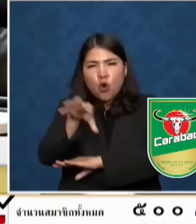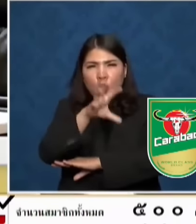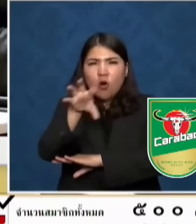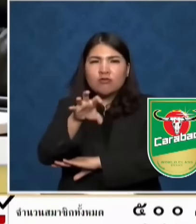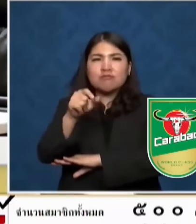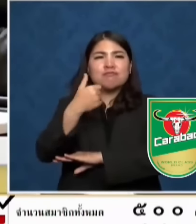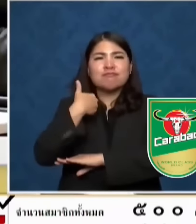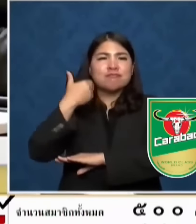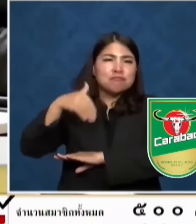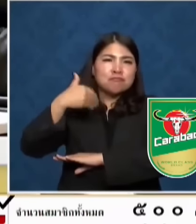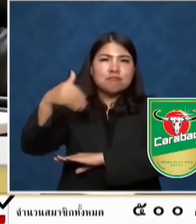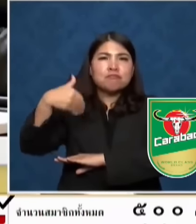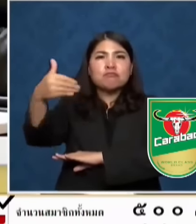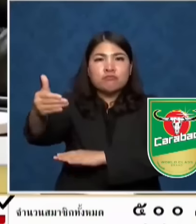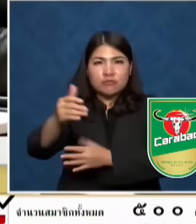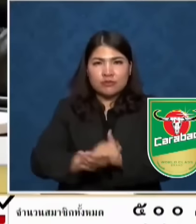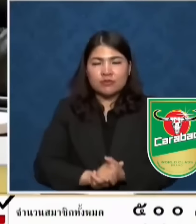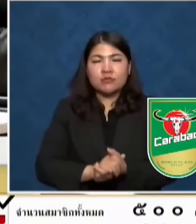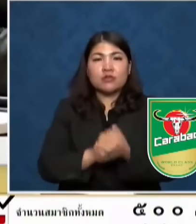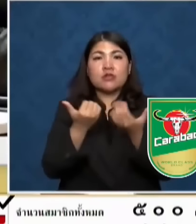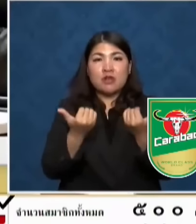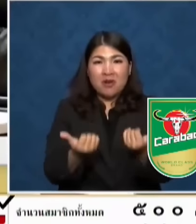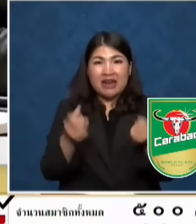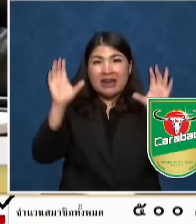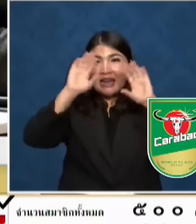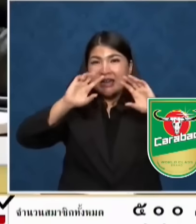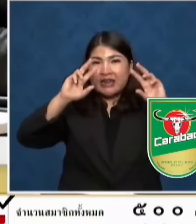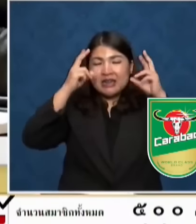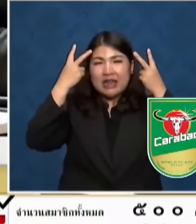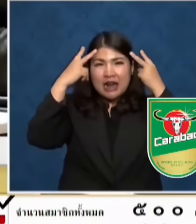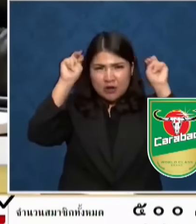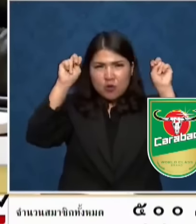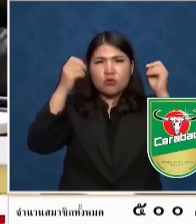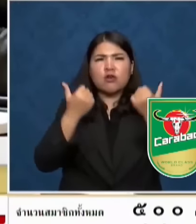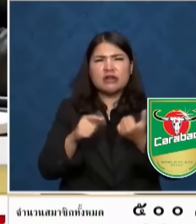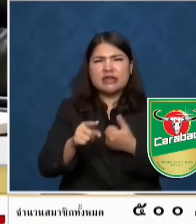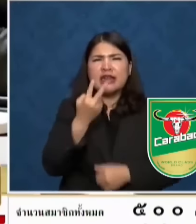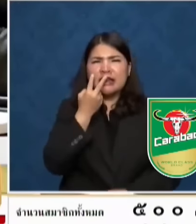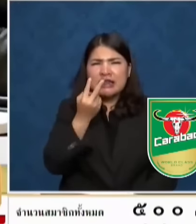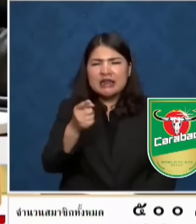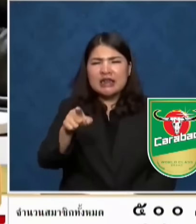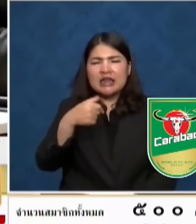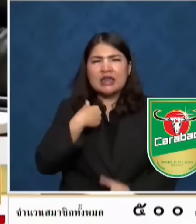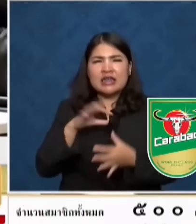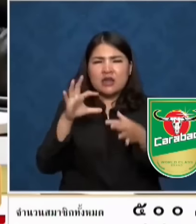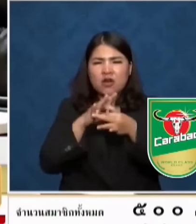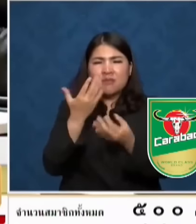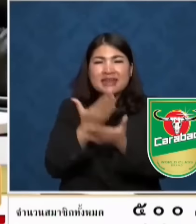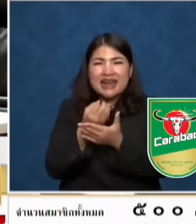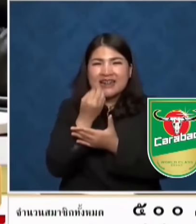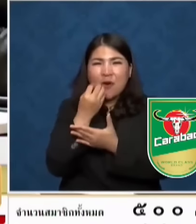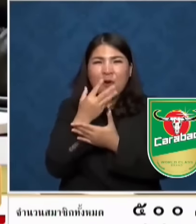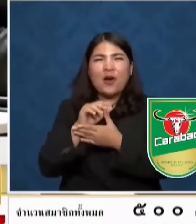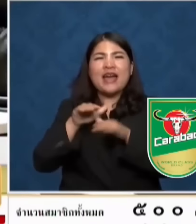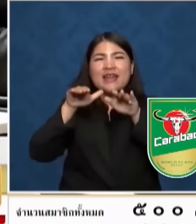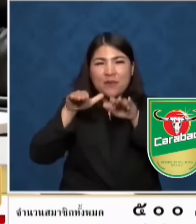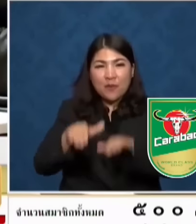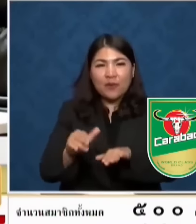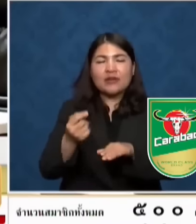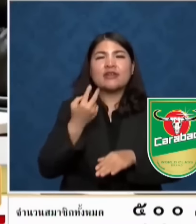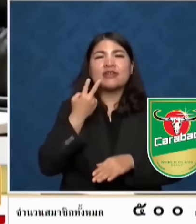ก็ปล่อยให้เลยผ่านไปนะคะท่านนายกดิฉันเห็นท่านเนี่ยกระทุ้งแบงก์ชาติเรื่องดอกเบี้ยลดดอกเบี้ยนะคะหลาย